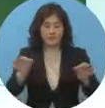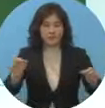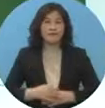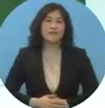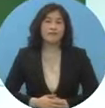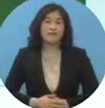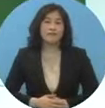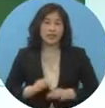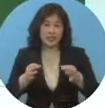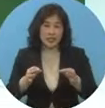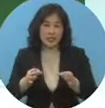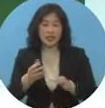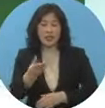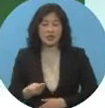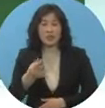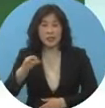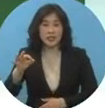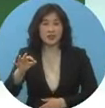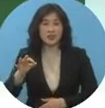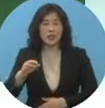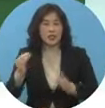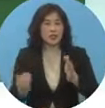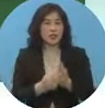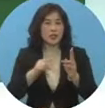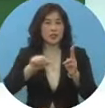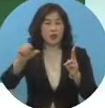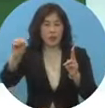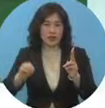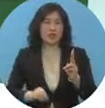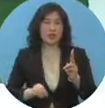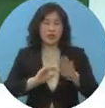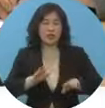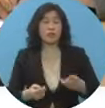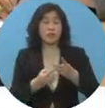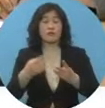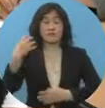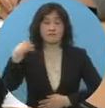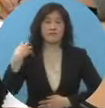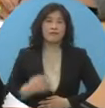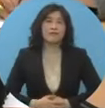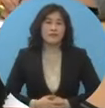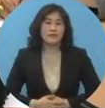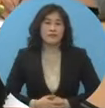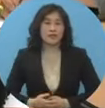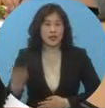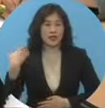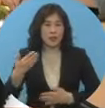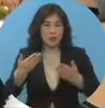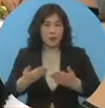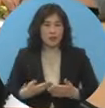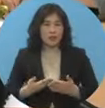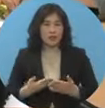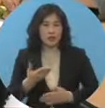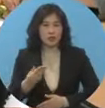금융기관 대출 금리 이자 도 최대 2.5% 까지 도가 내줍니다 기존에 받은 자금도 최대